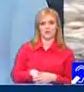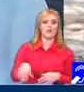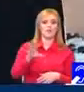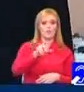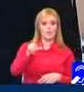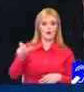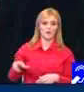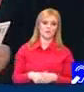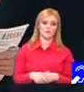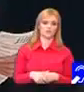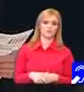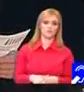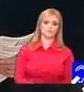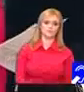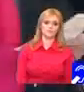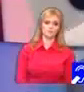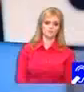procesul de dezvoltare a democrației.